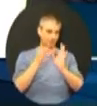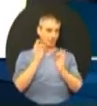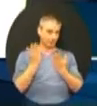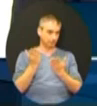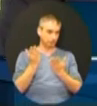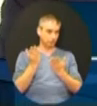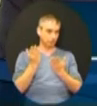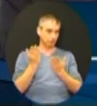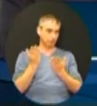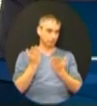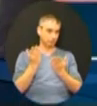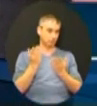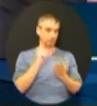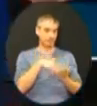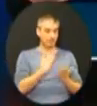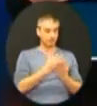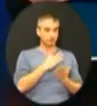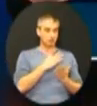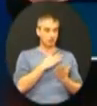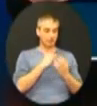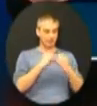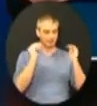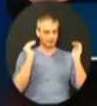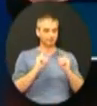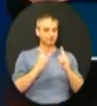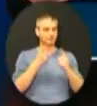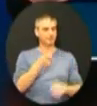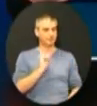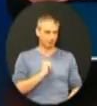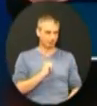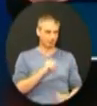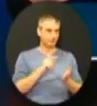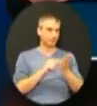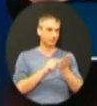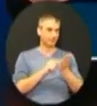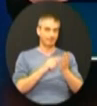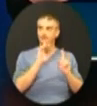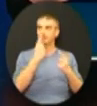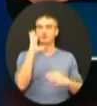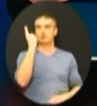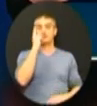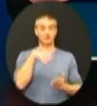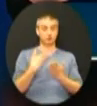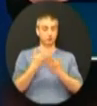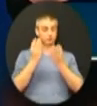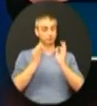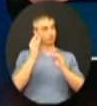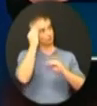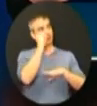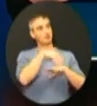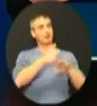משפט א ההצעה שלי תצמצם את המקרים הללו זה מקרה מאוד נדיר אתה יודע שץ משפטים מודיע